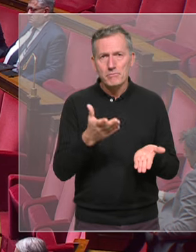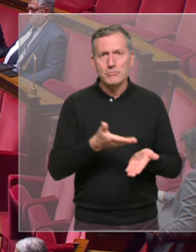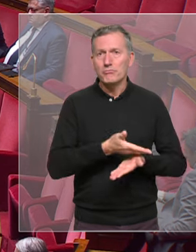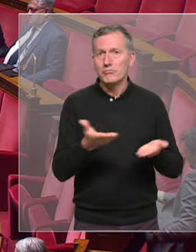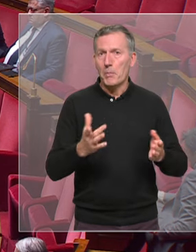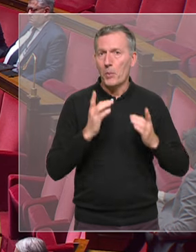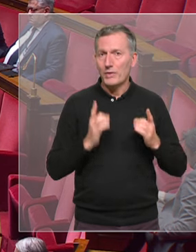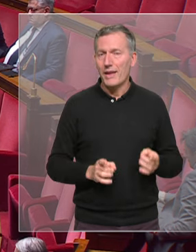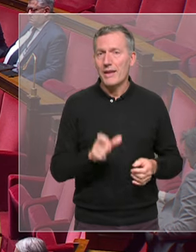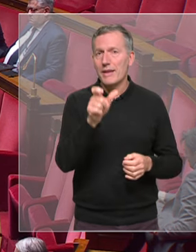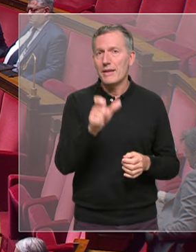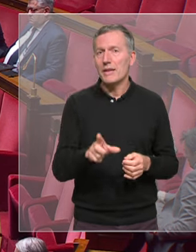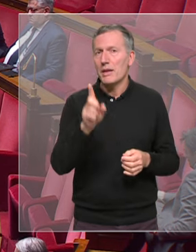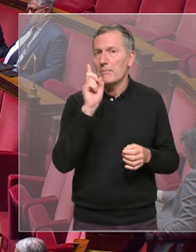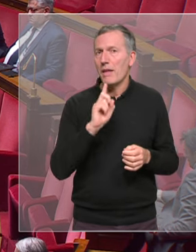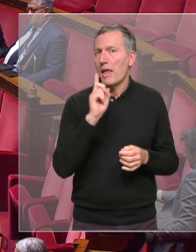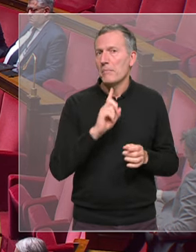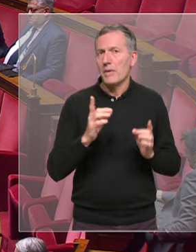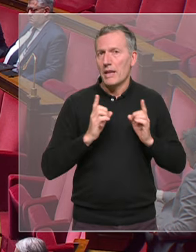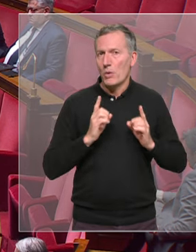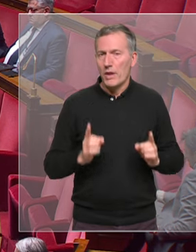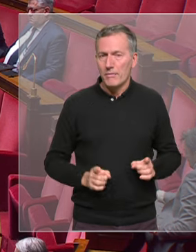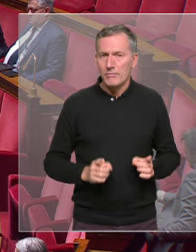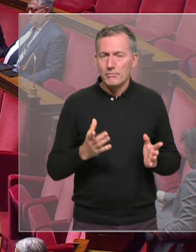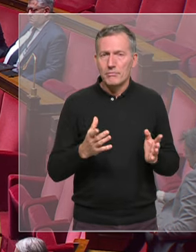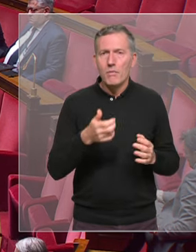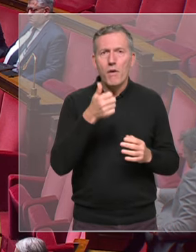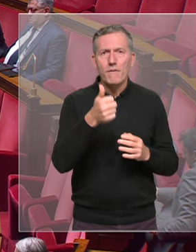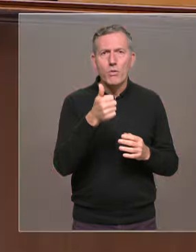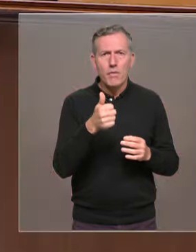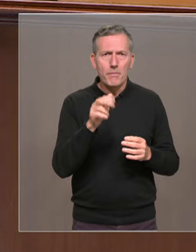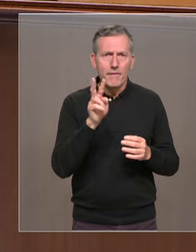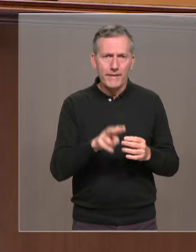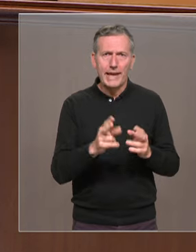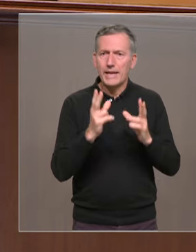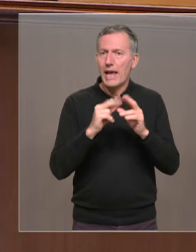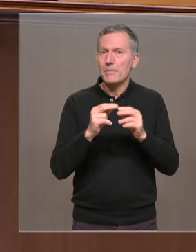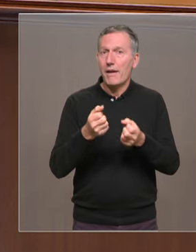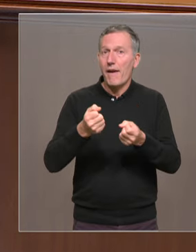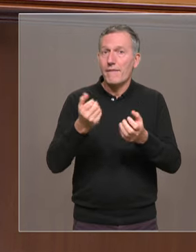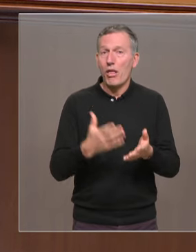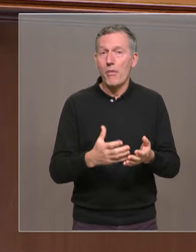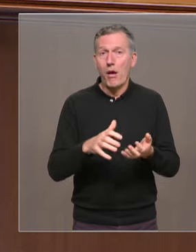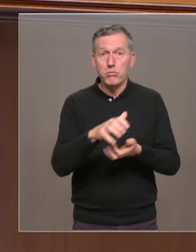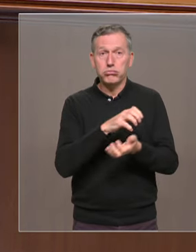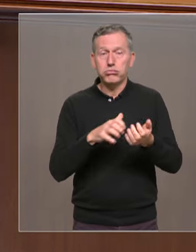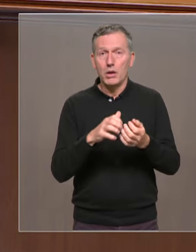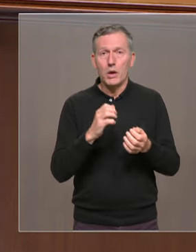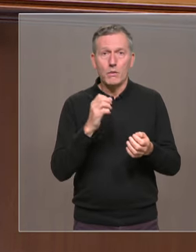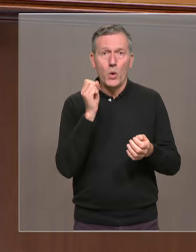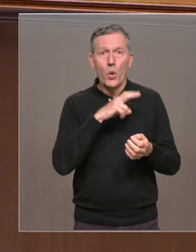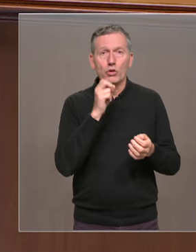Messieurs les députés, Madame la députée Iborra. Vous avez effectivement rappelé les événements dramatiques qu'ont connus les urgences psychiatriques de